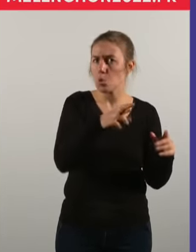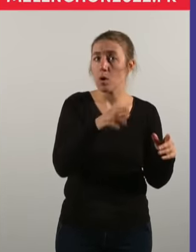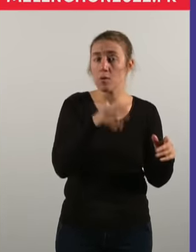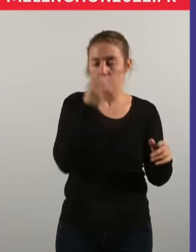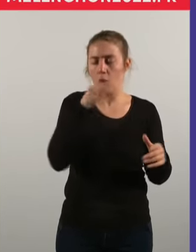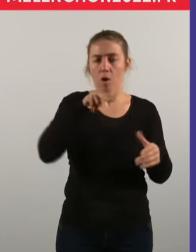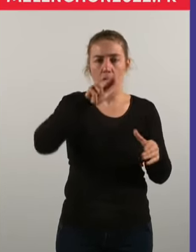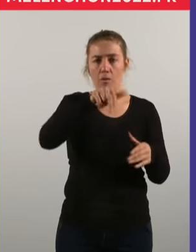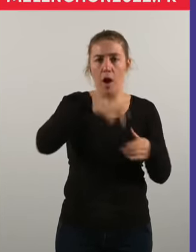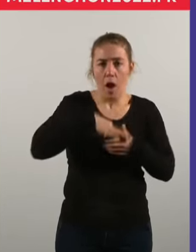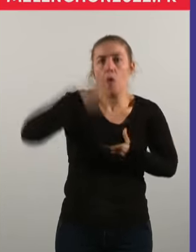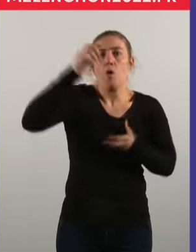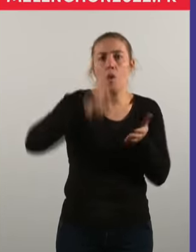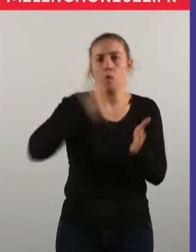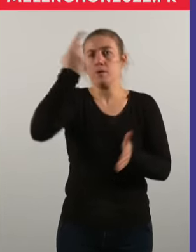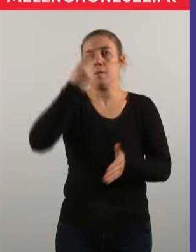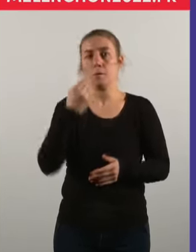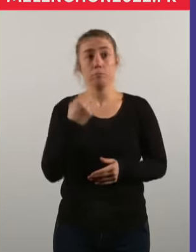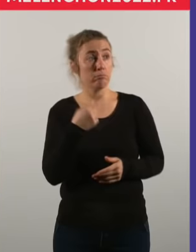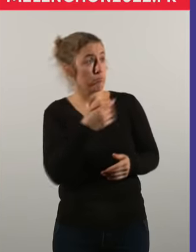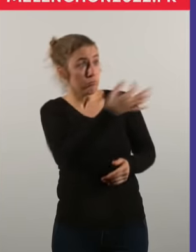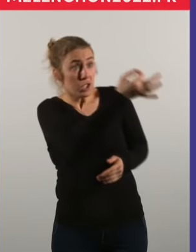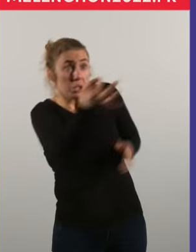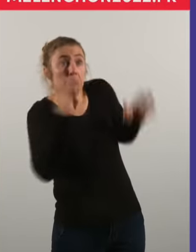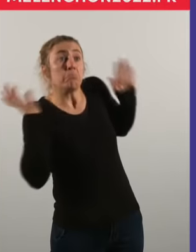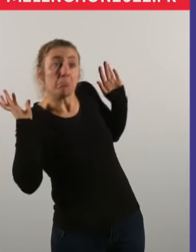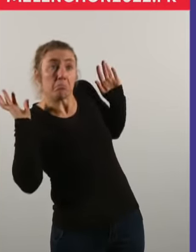paraît-il. Mais